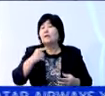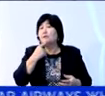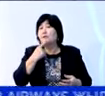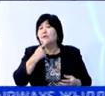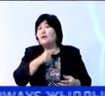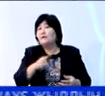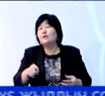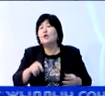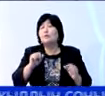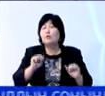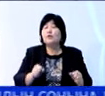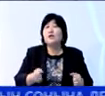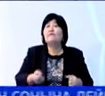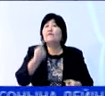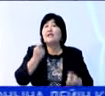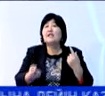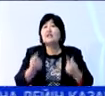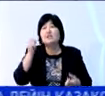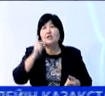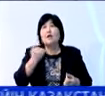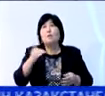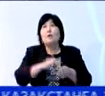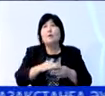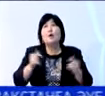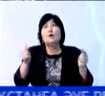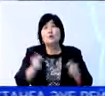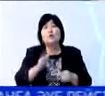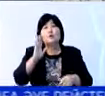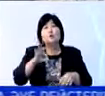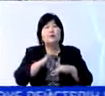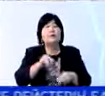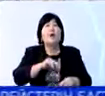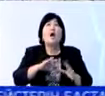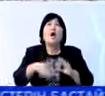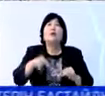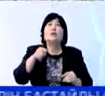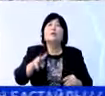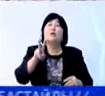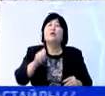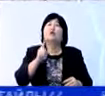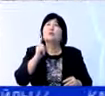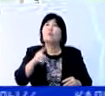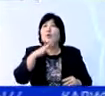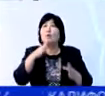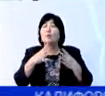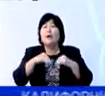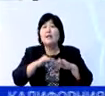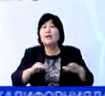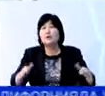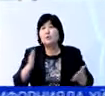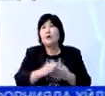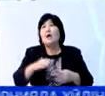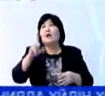даже можем вывести по фамилии здесь, да, вот, и точно будем работать. Ауданда 1201 көппалалы отбасы бар.